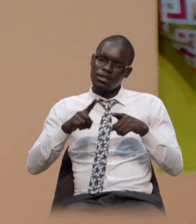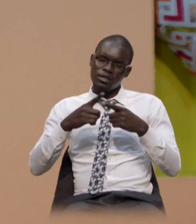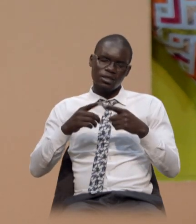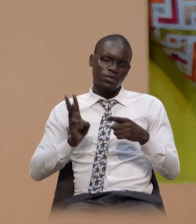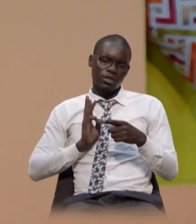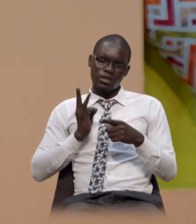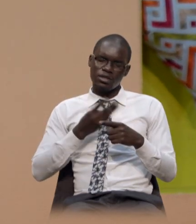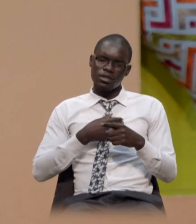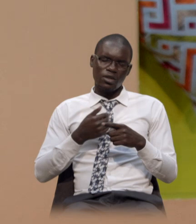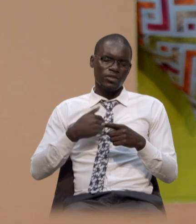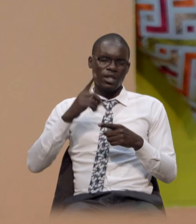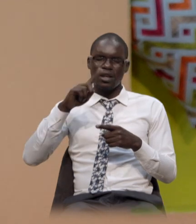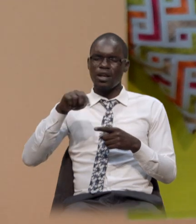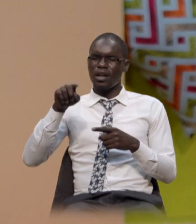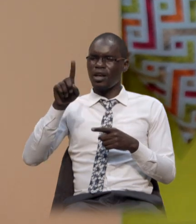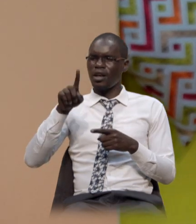lakini